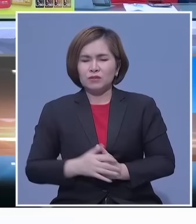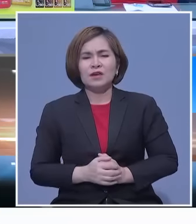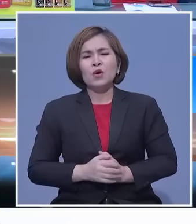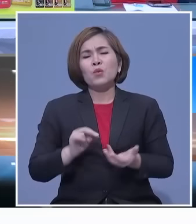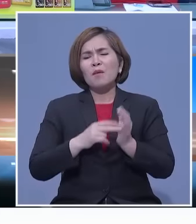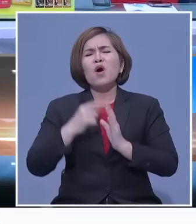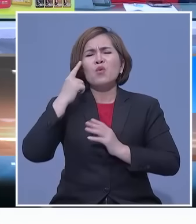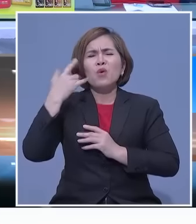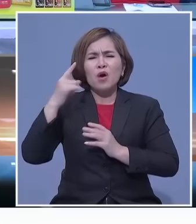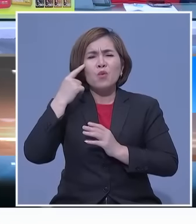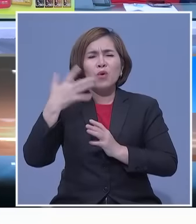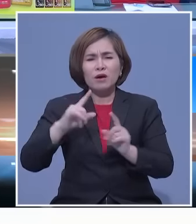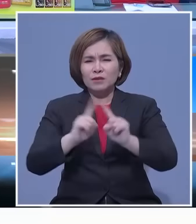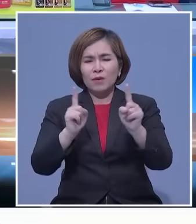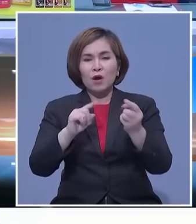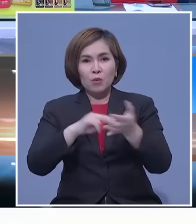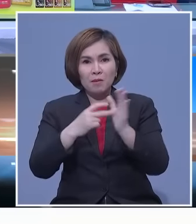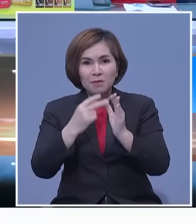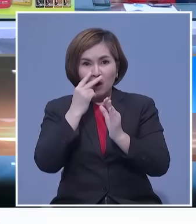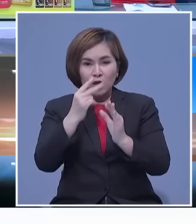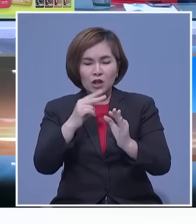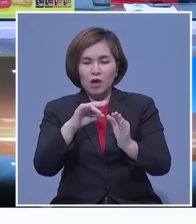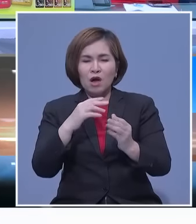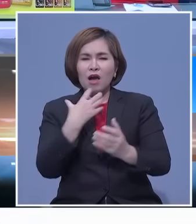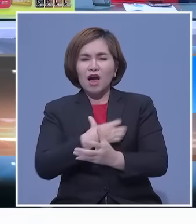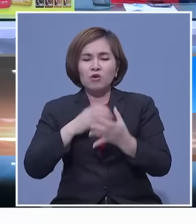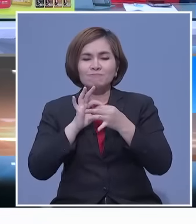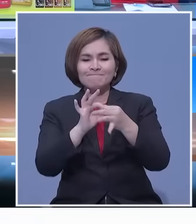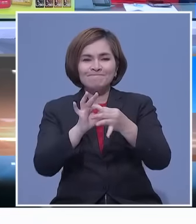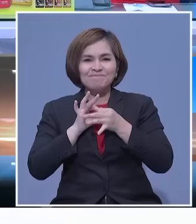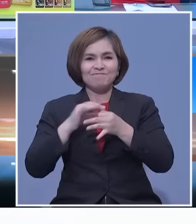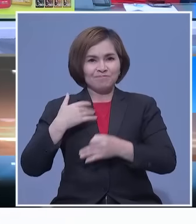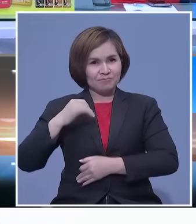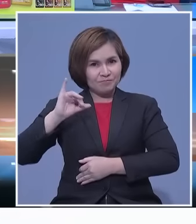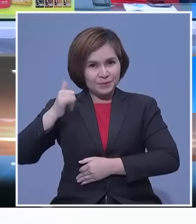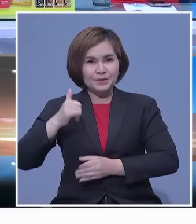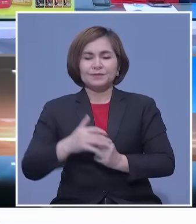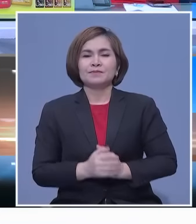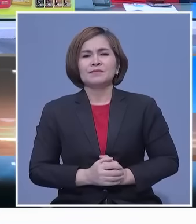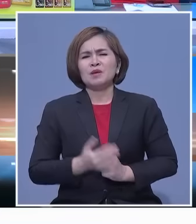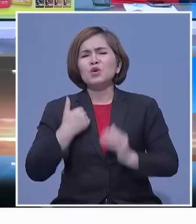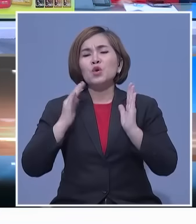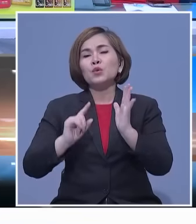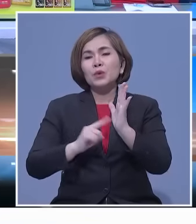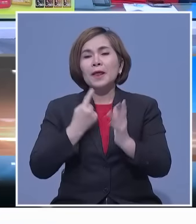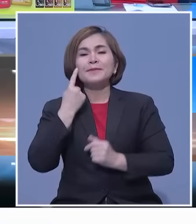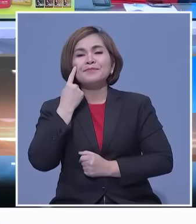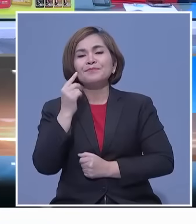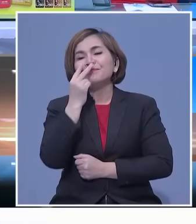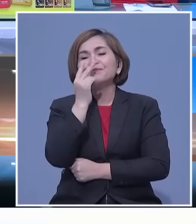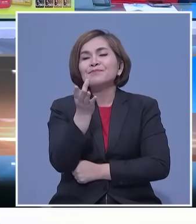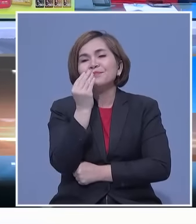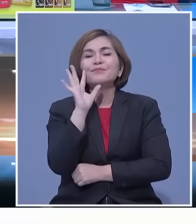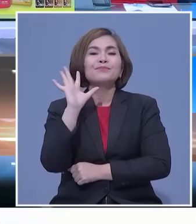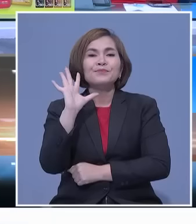รู้เรื่องนะว่าเขาเป็นขายตรงหรือว่าเป็นเรื่องของการระดมทุนก็ตามแต่ว่าบรรยากาศมันพาไปจริงๆบางทีบางคนน่ะตอนแรกอ่ะตั้งใจว่าอ่ะไหน